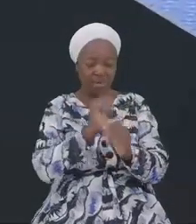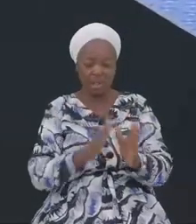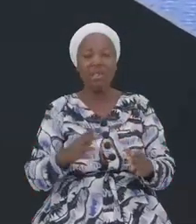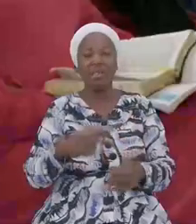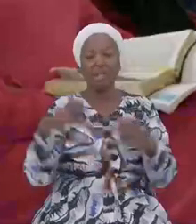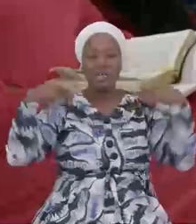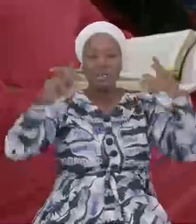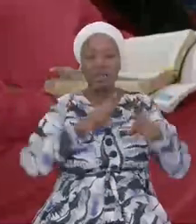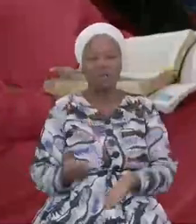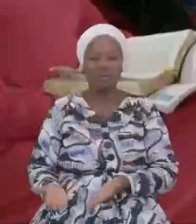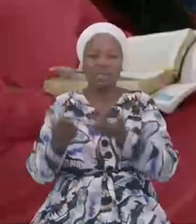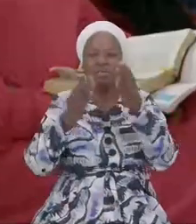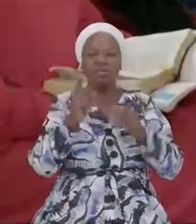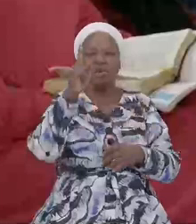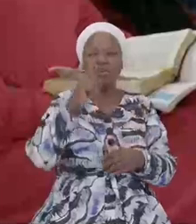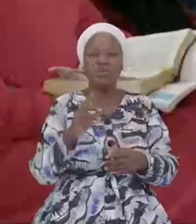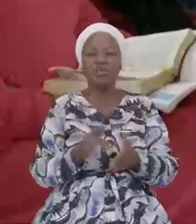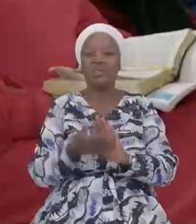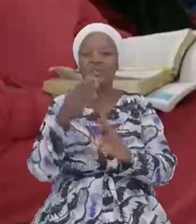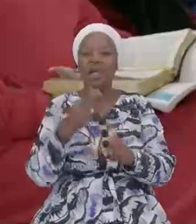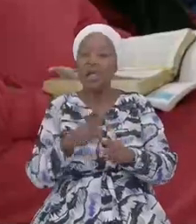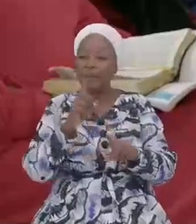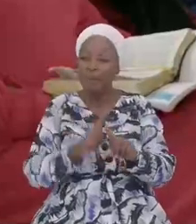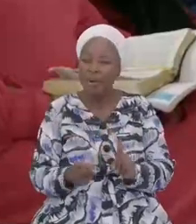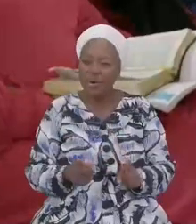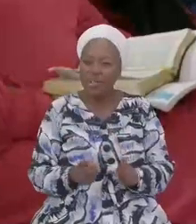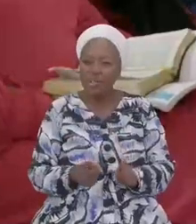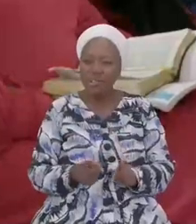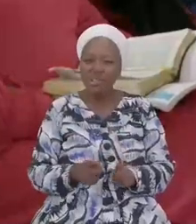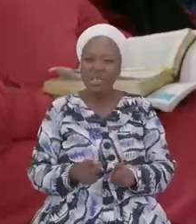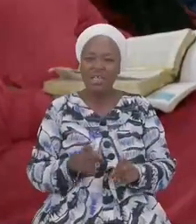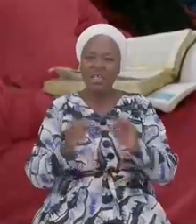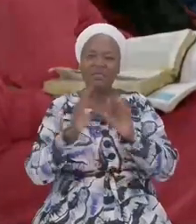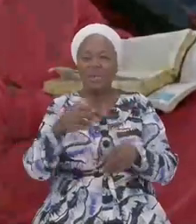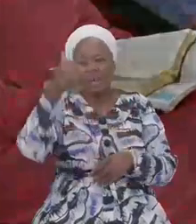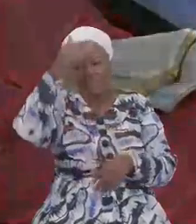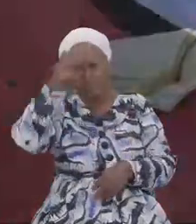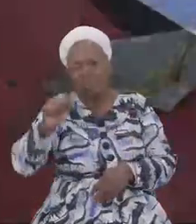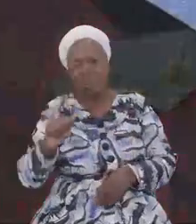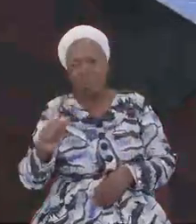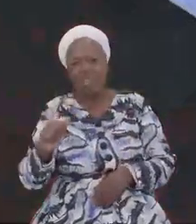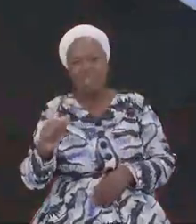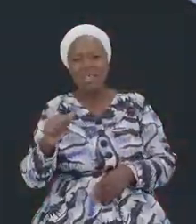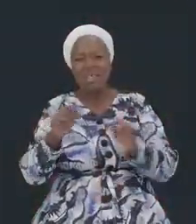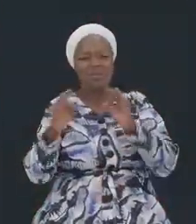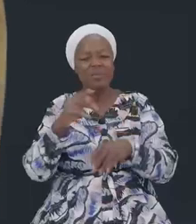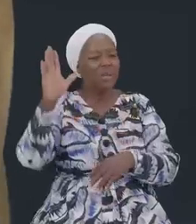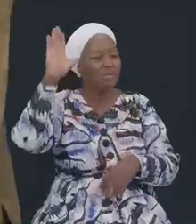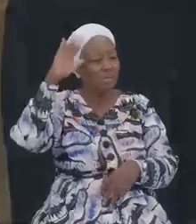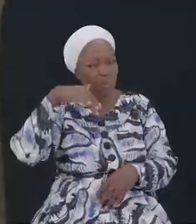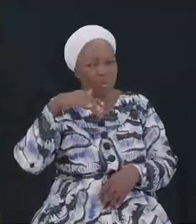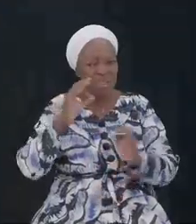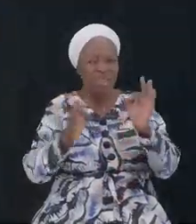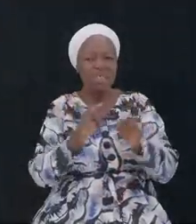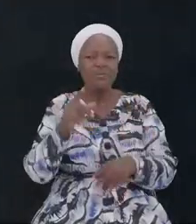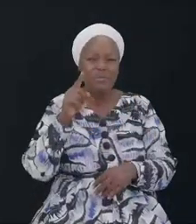soulever pour survoler. Mais si vous êtes désobéissant, si vous êtes rebelle, si